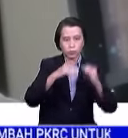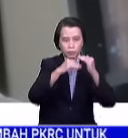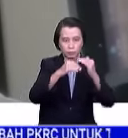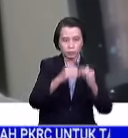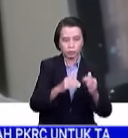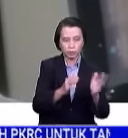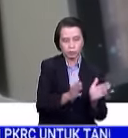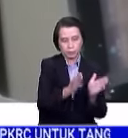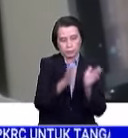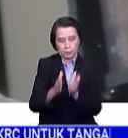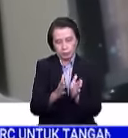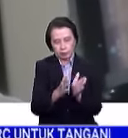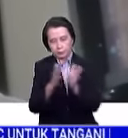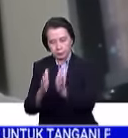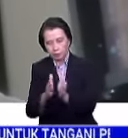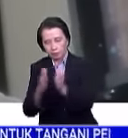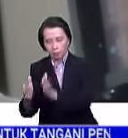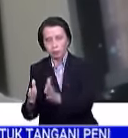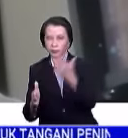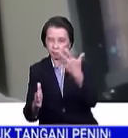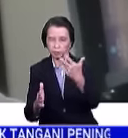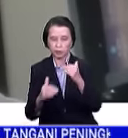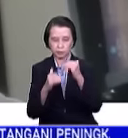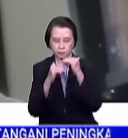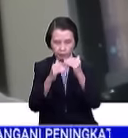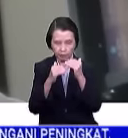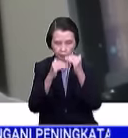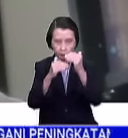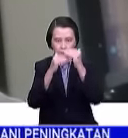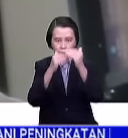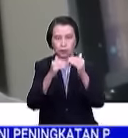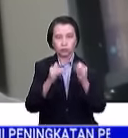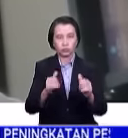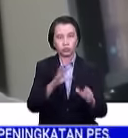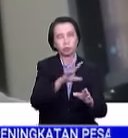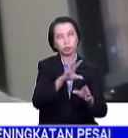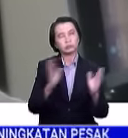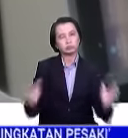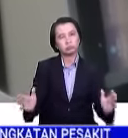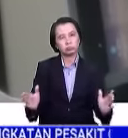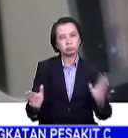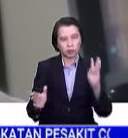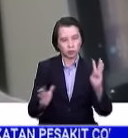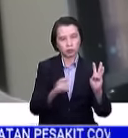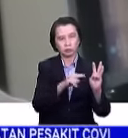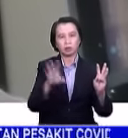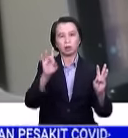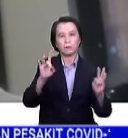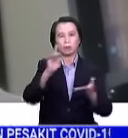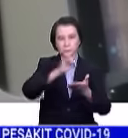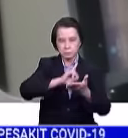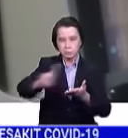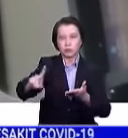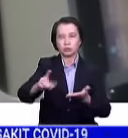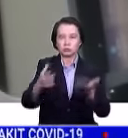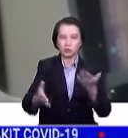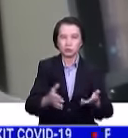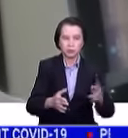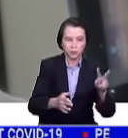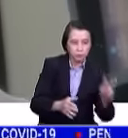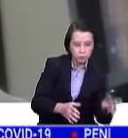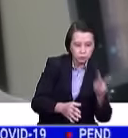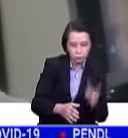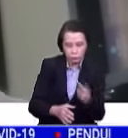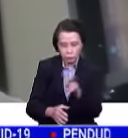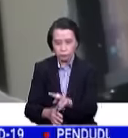sehingga 3 peringkat yang boleh melibatkan tempoh antara 6 hingga 8 minggu. Dan kalau